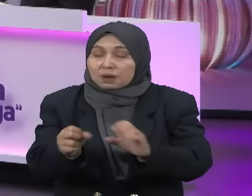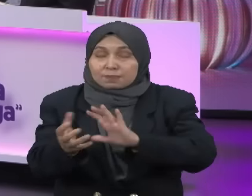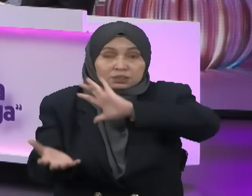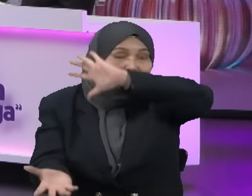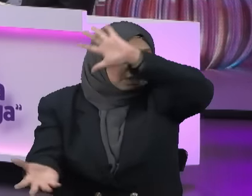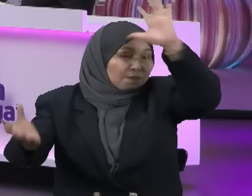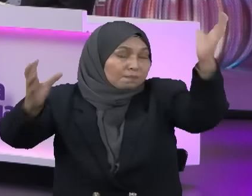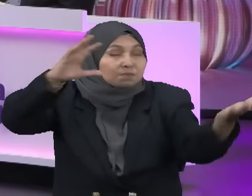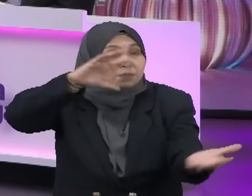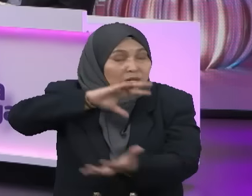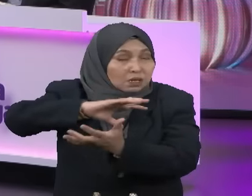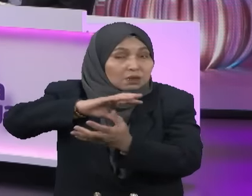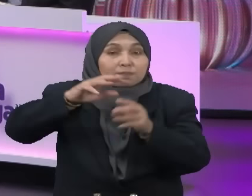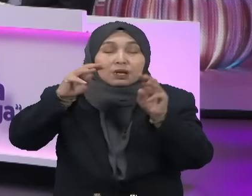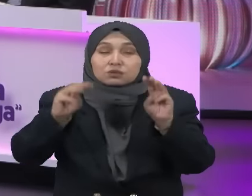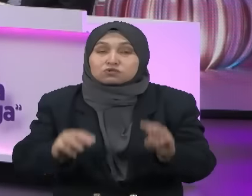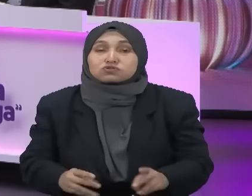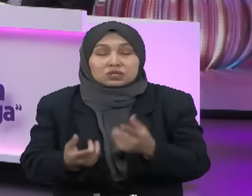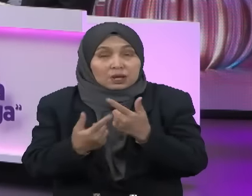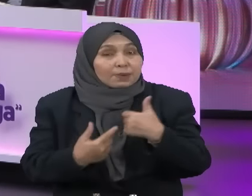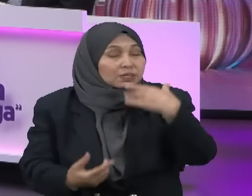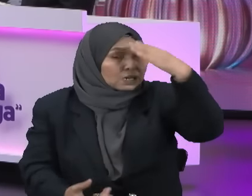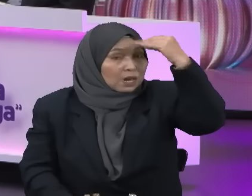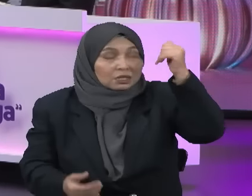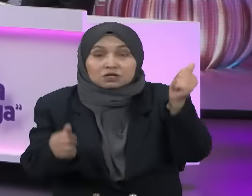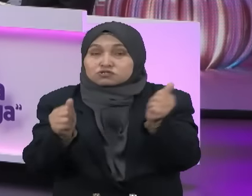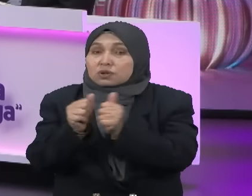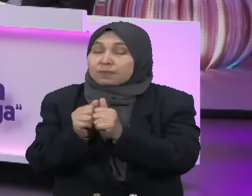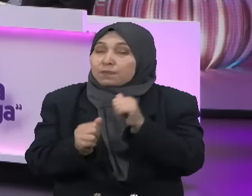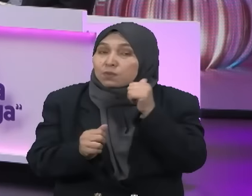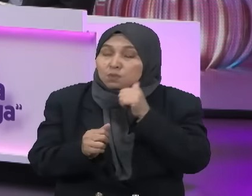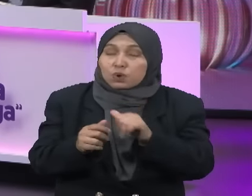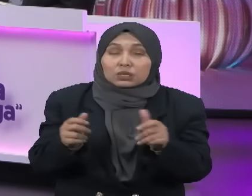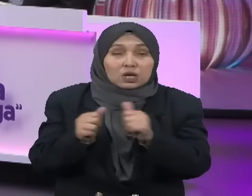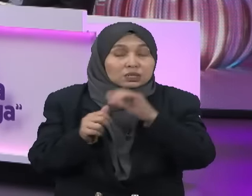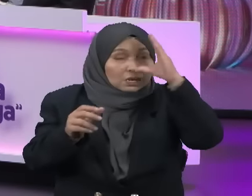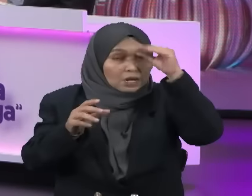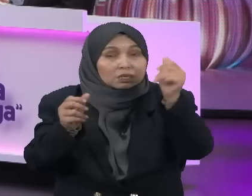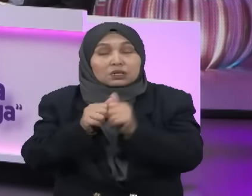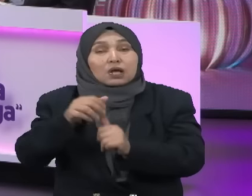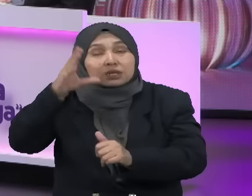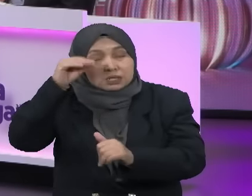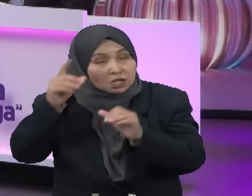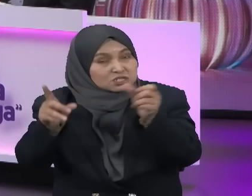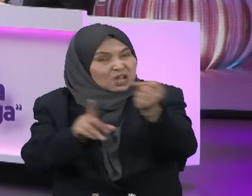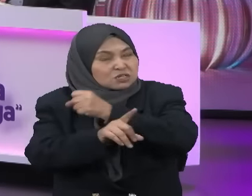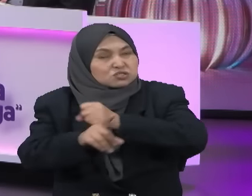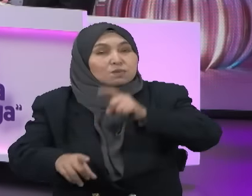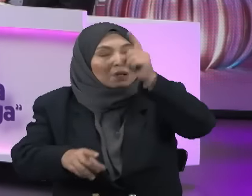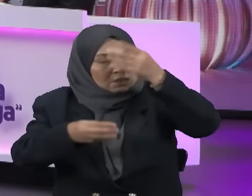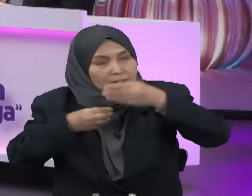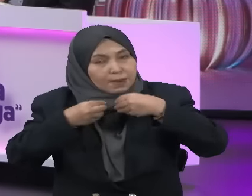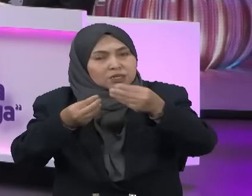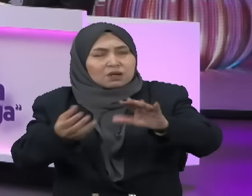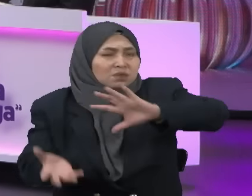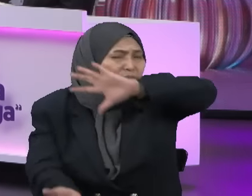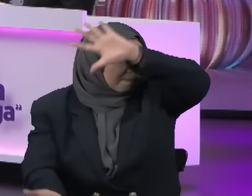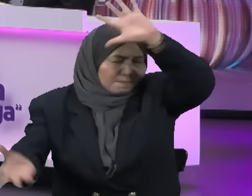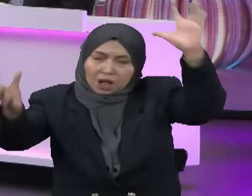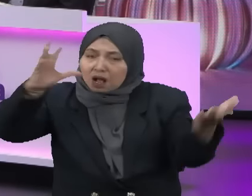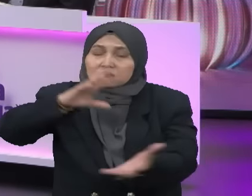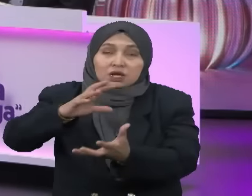menterbalikkan fitrah manusia. Ha, daripada lelaki sama dengan perempuan kepada lelaki sama lelaki, maka azab yang Allah berikan adalah Allah menterbalikkan